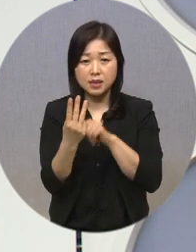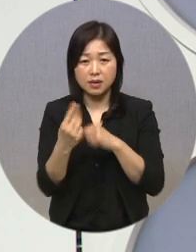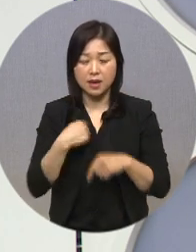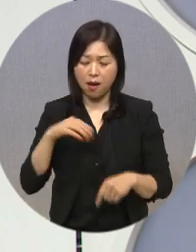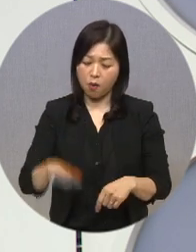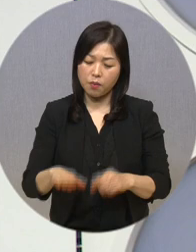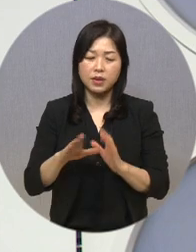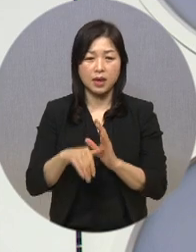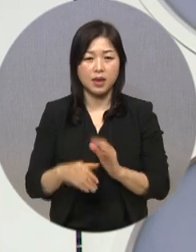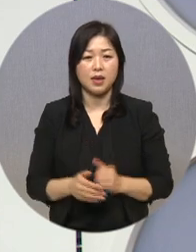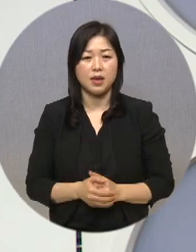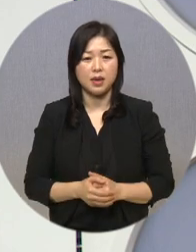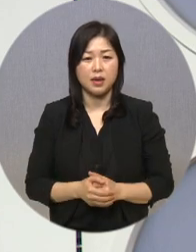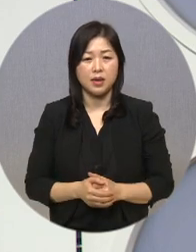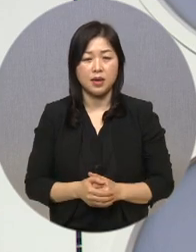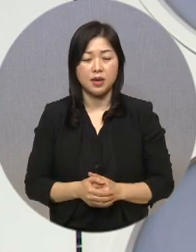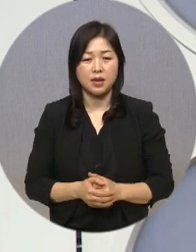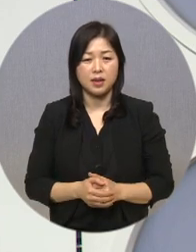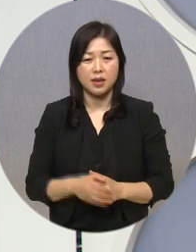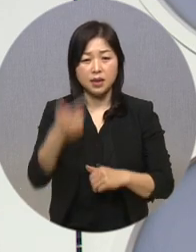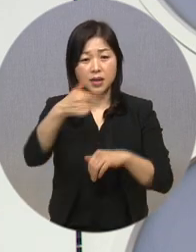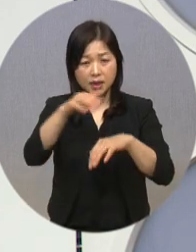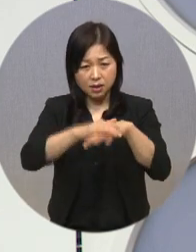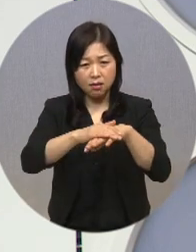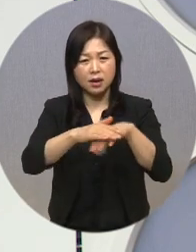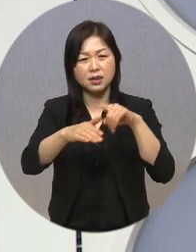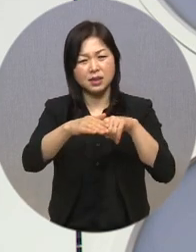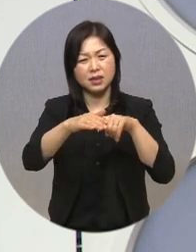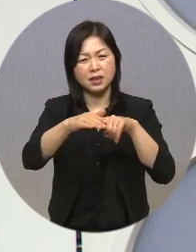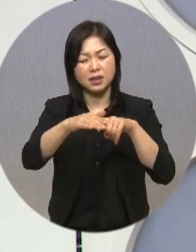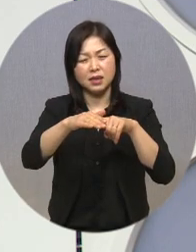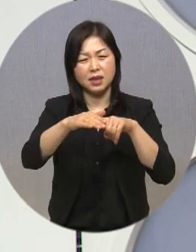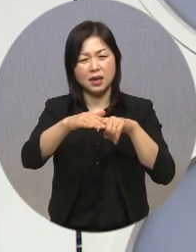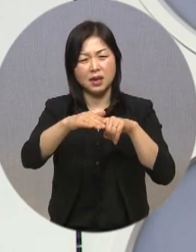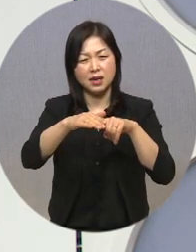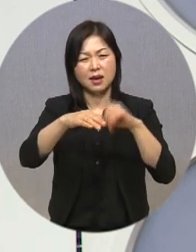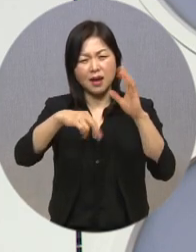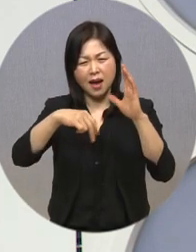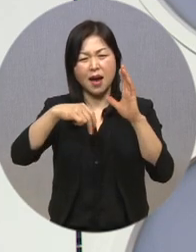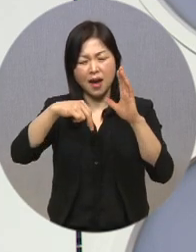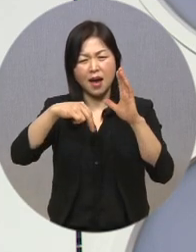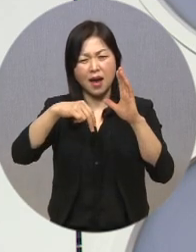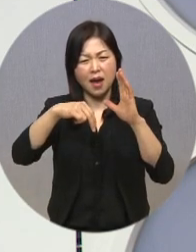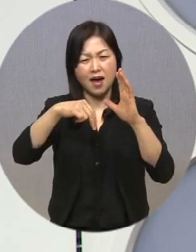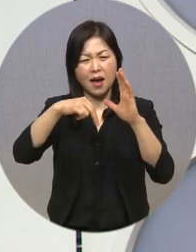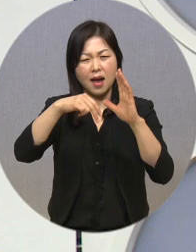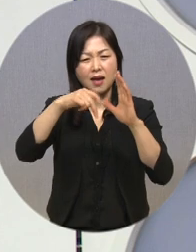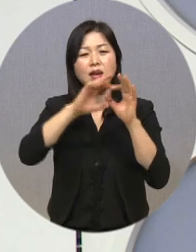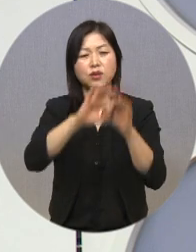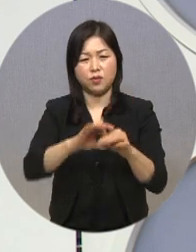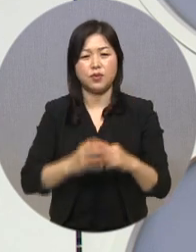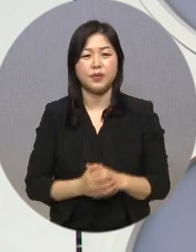때인데 대전까지 한없이 걸어갔습니다. 그때 가면서 길에